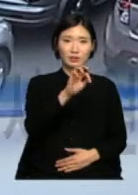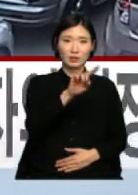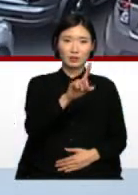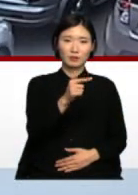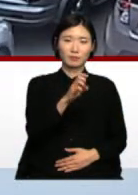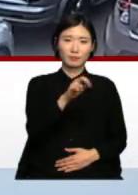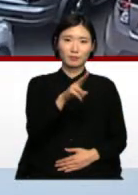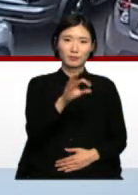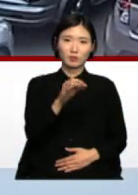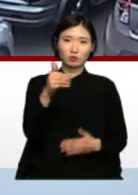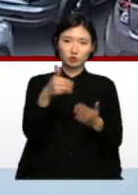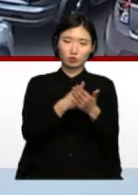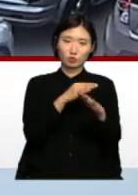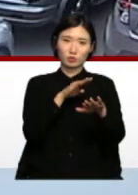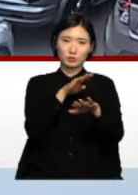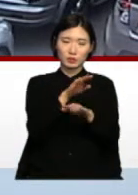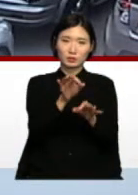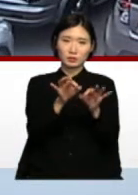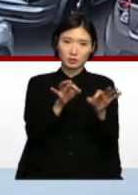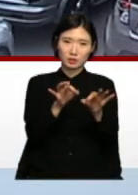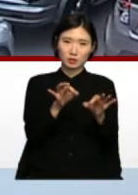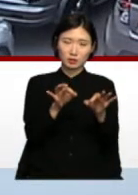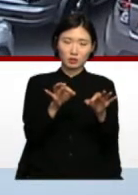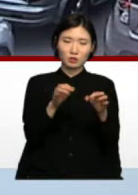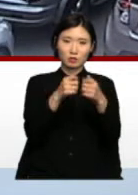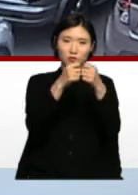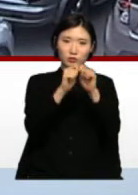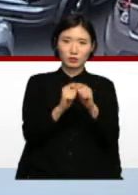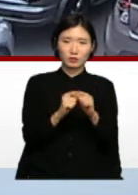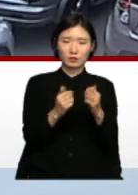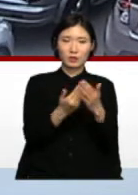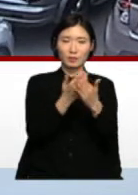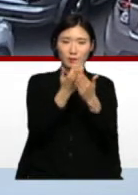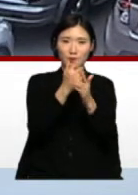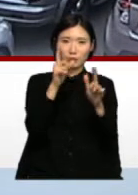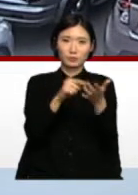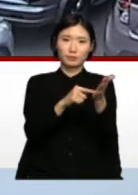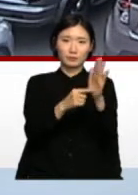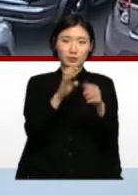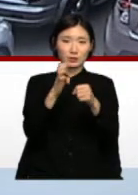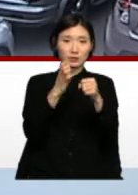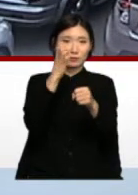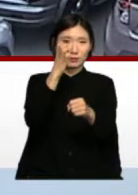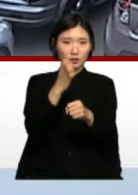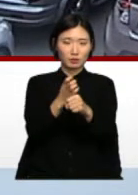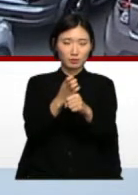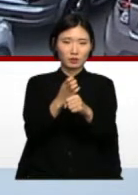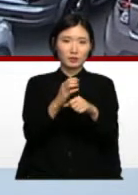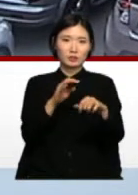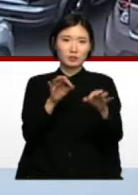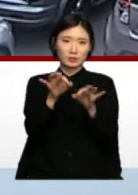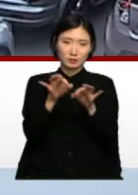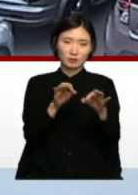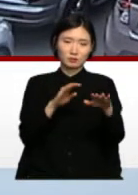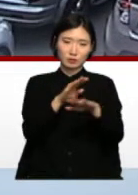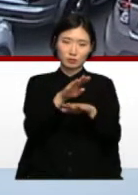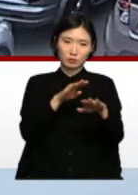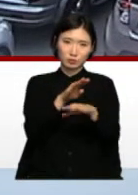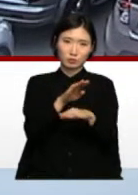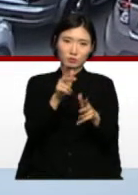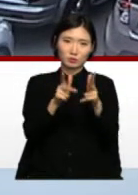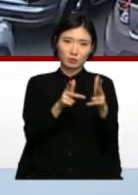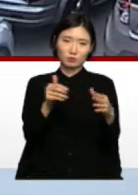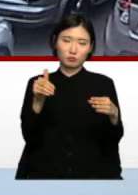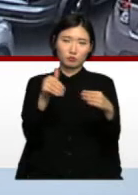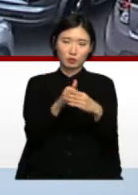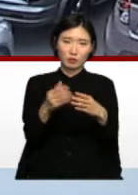장안평 중고창 시장의 구체적인 개발 청사진이 제시됐습니다. 40년 된 장안평 시장이 자동차 산업의 문화가